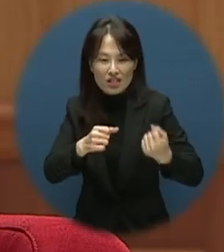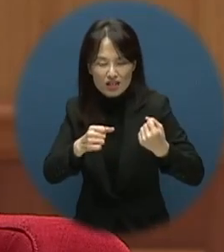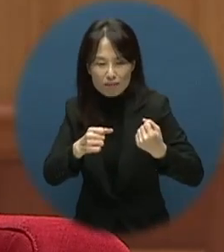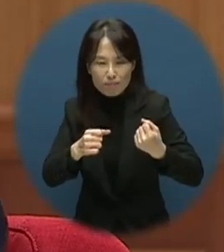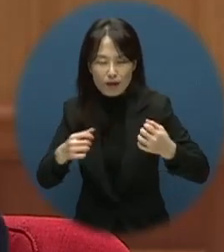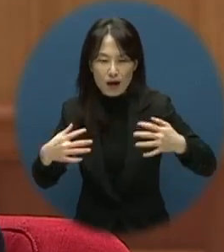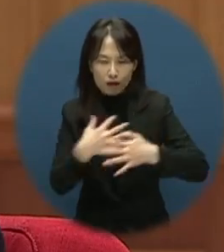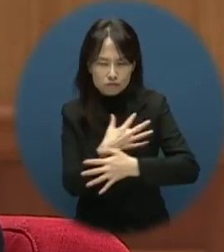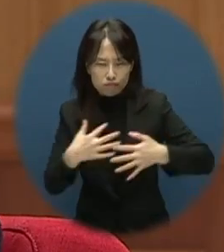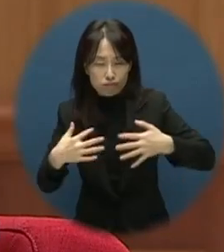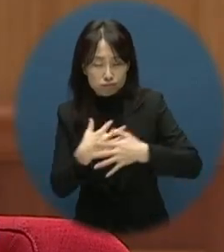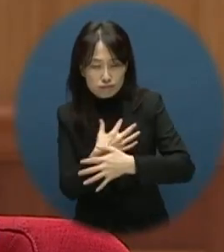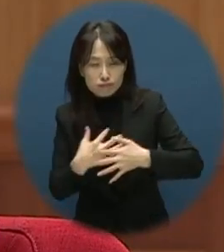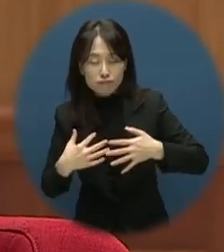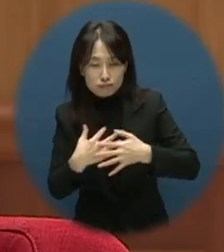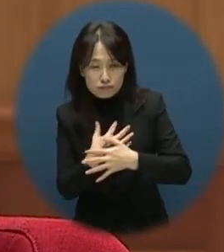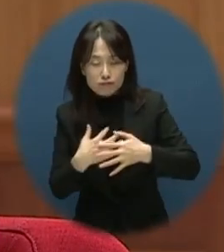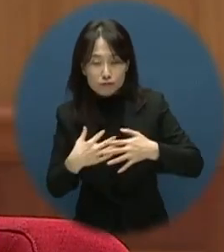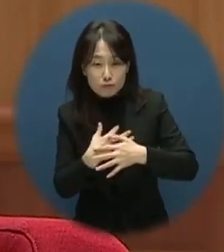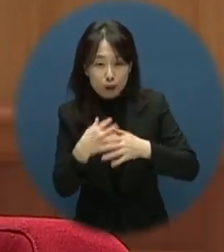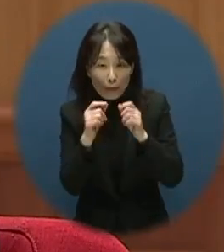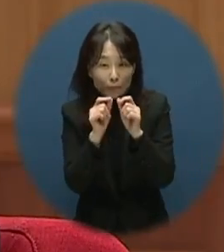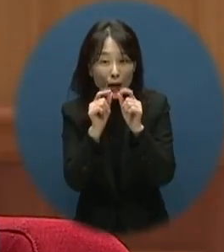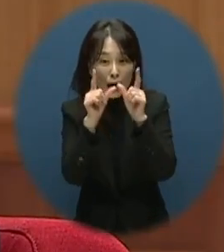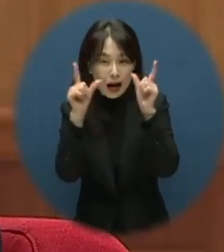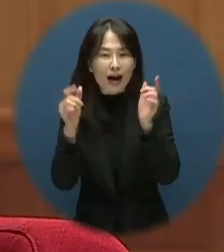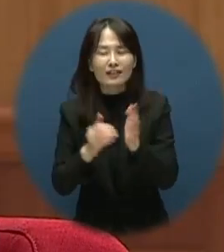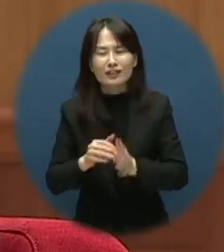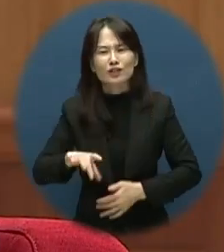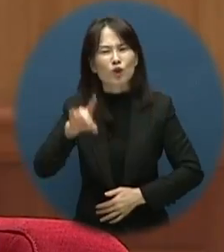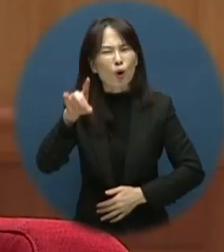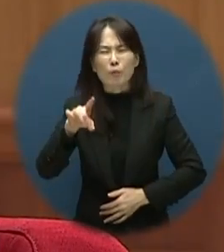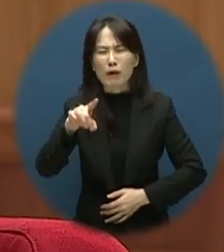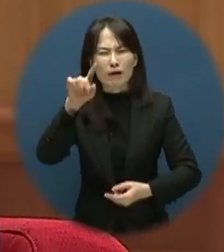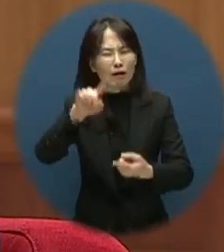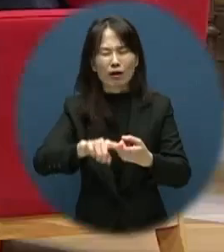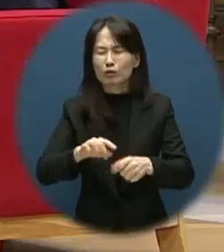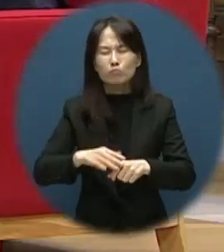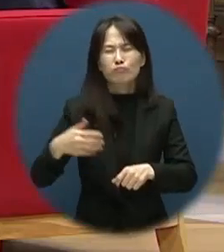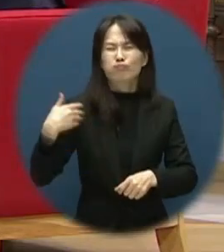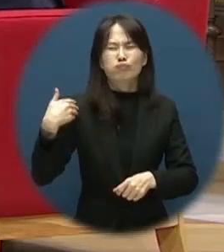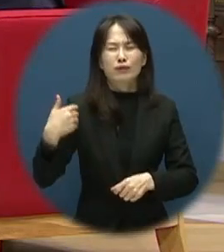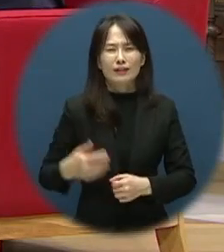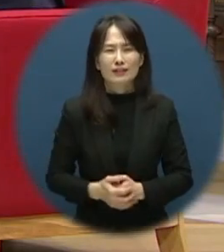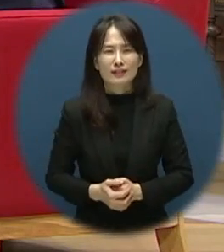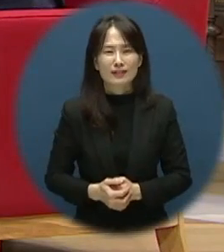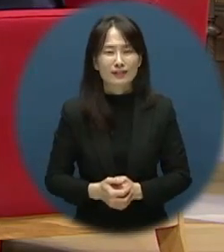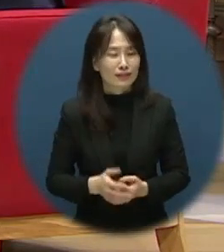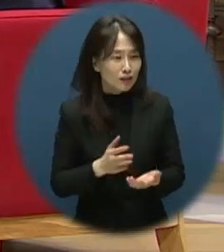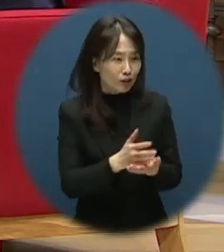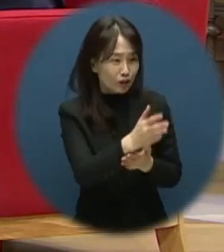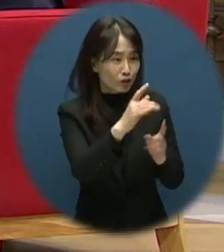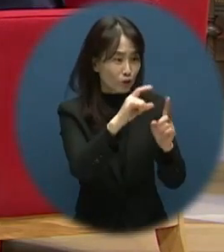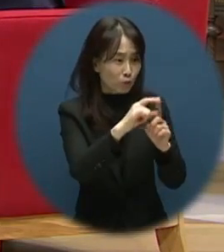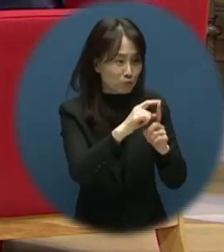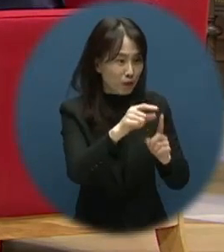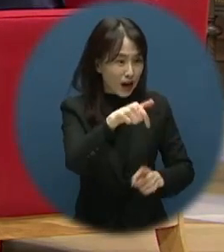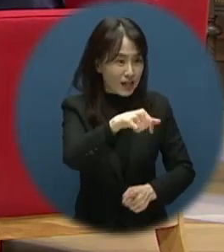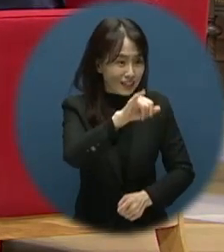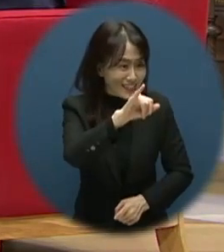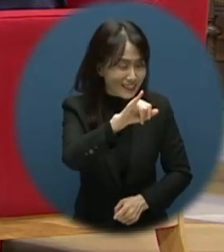경락의 원리 뭐 이런 거 알게 되는 거지. 처음에 전혀 뭔지도 몰라요. 이제 막 전문 용어가 나오네. 이제